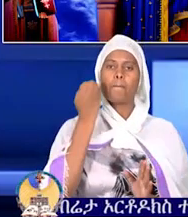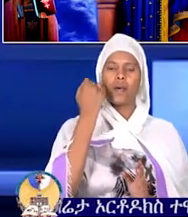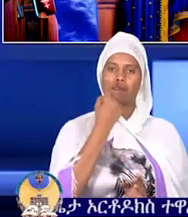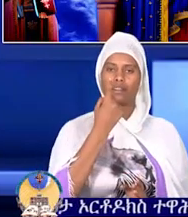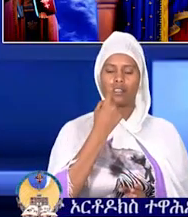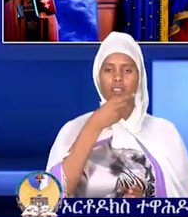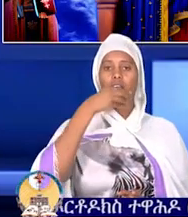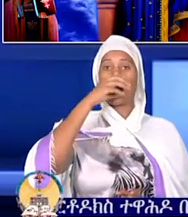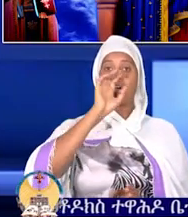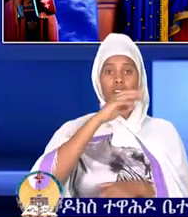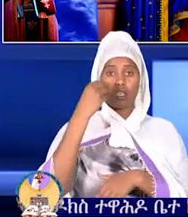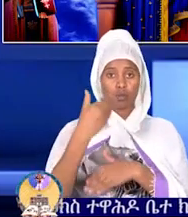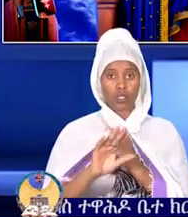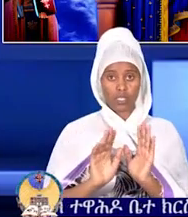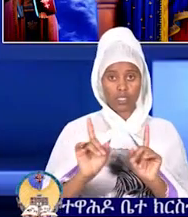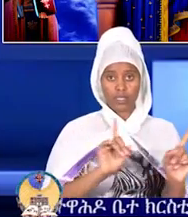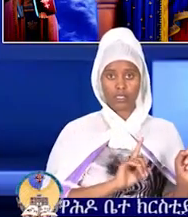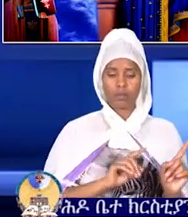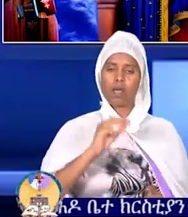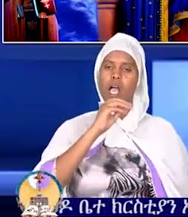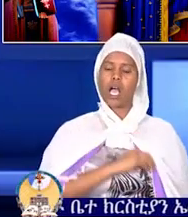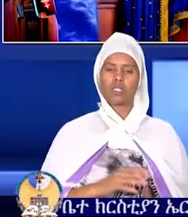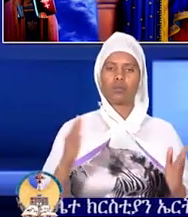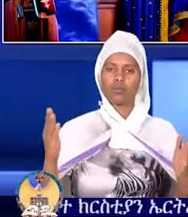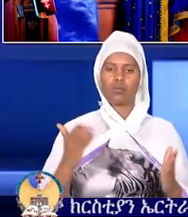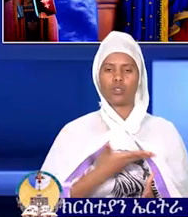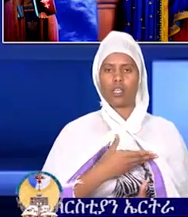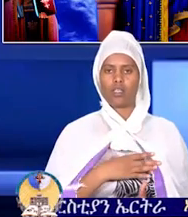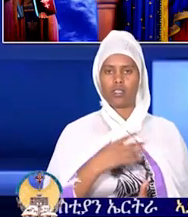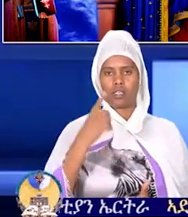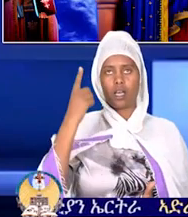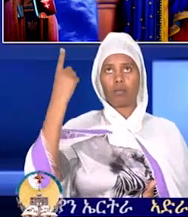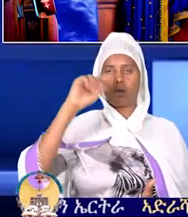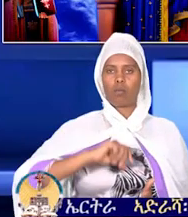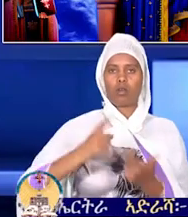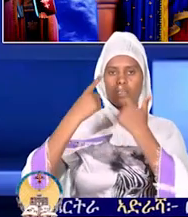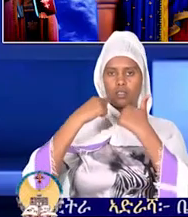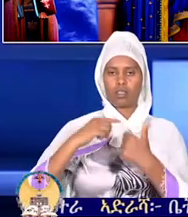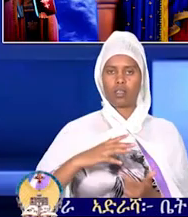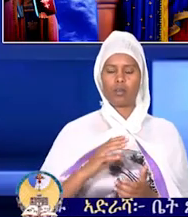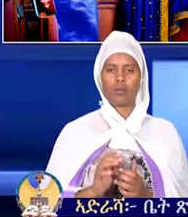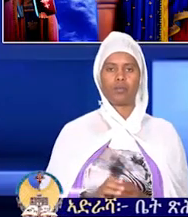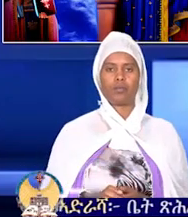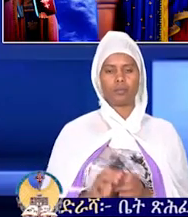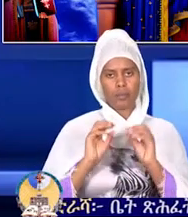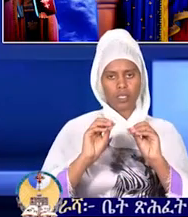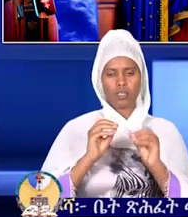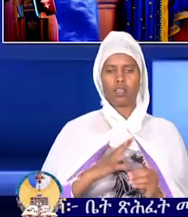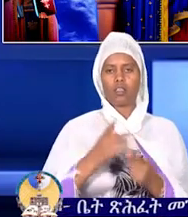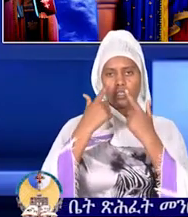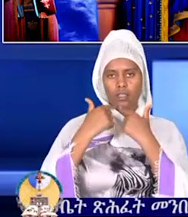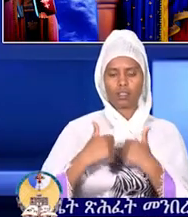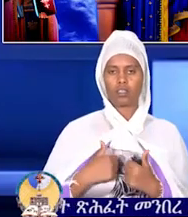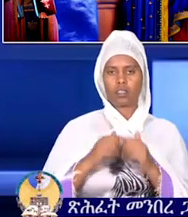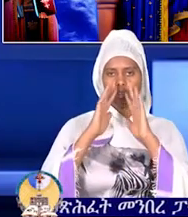استينا عاسبي ناي نبي عاسبي ناي تصادق كمن ركب بعل قويتانان أملخنان مدحنان إيسوس كرستوس